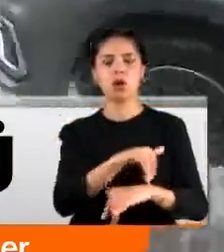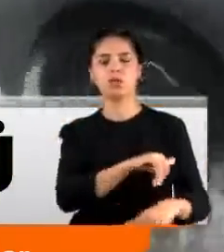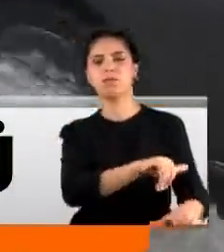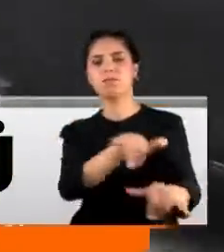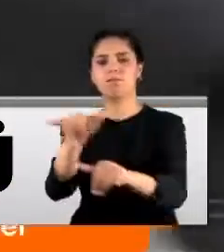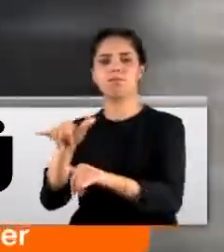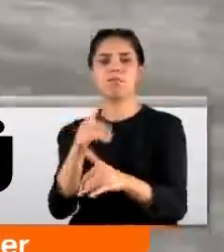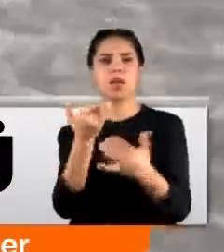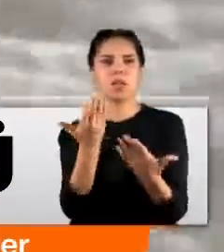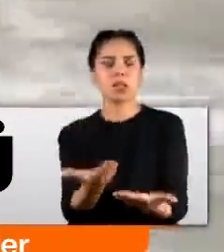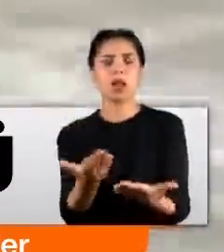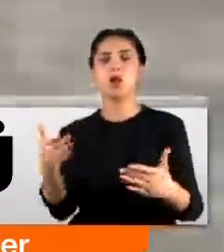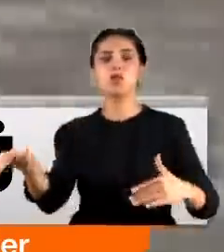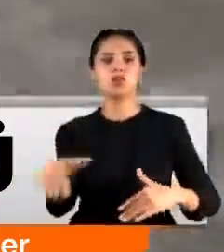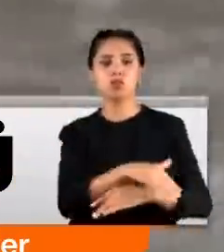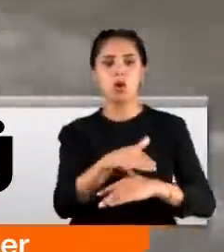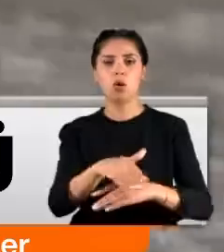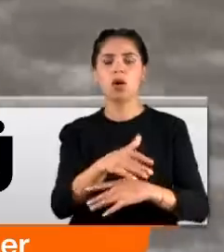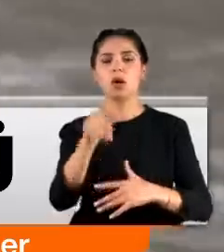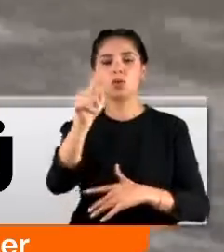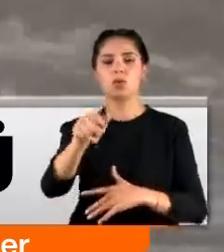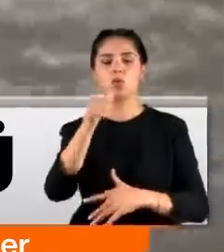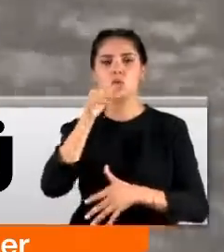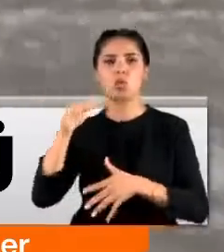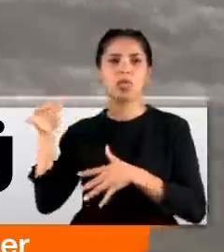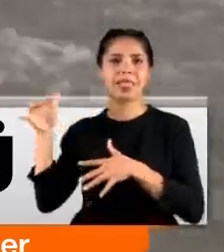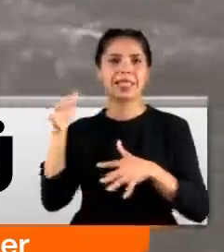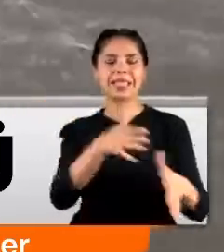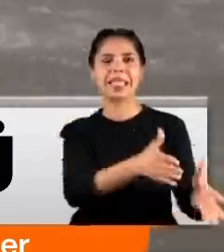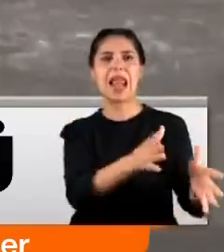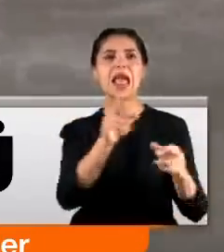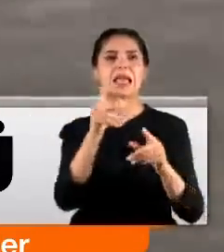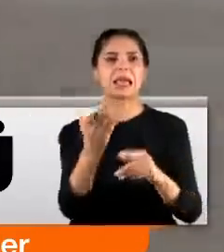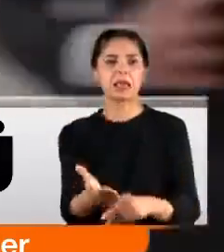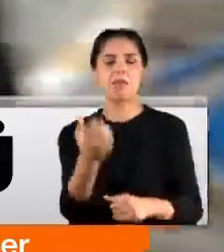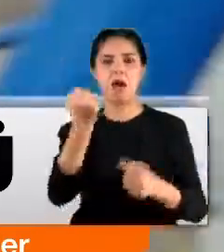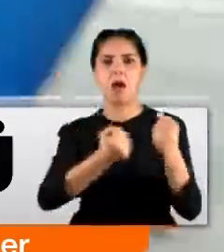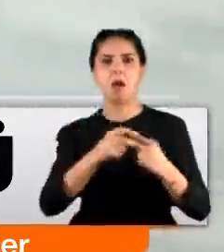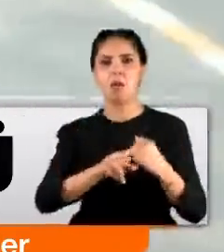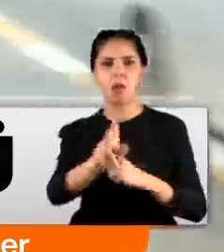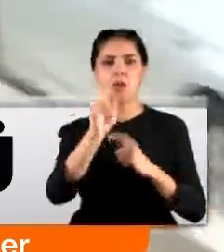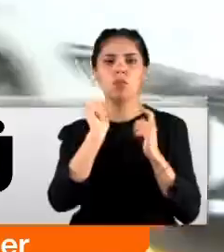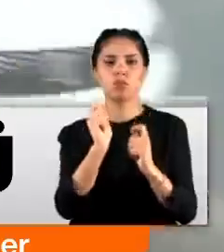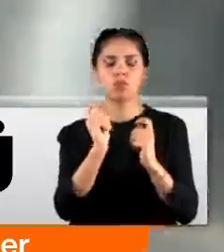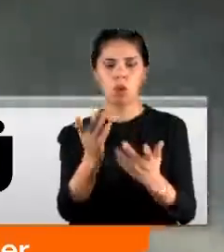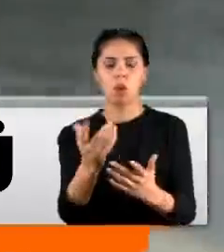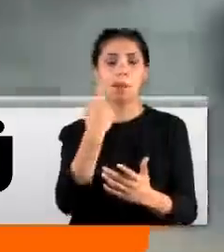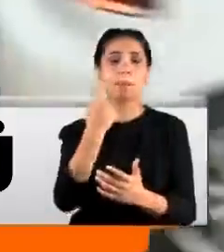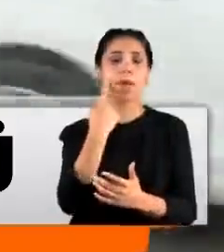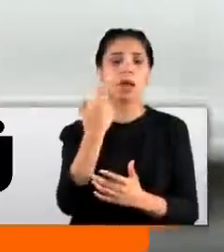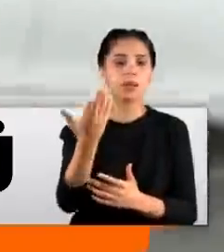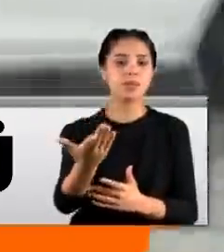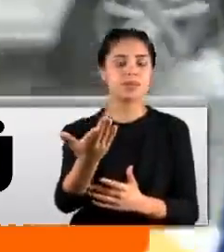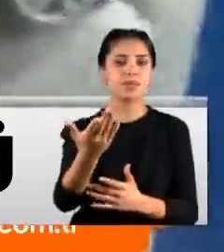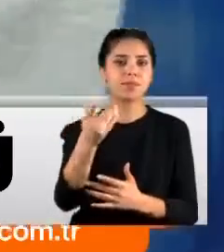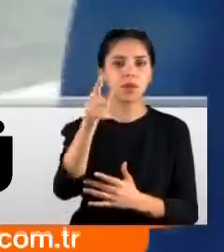hale bürünmüş durumda. Caddeler adeta dere haline aldı. Araçlar ilerlemekte güçlük çekiyor. Bakın işte bu tarafta